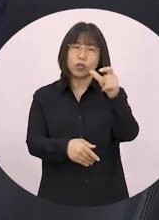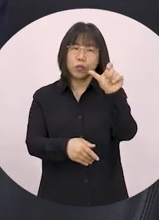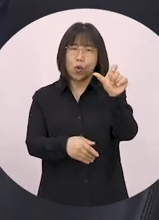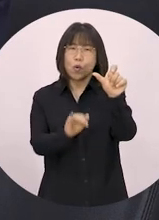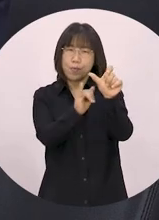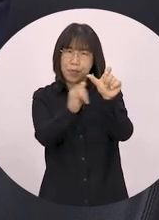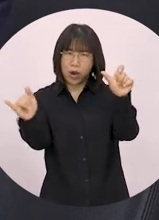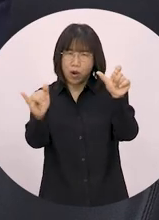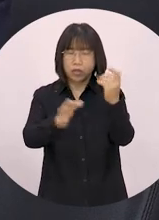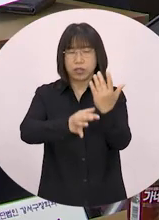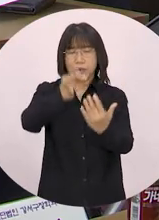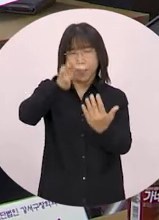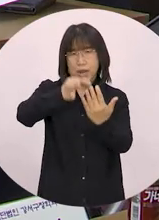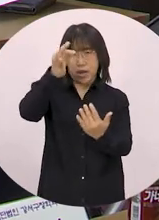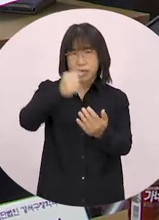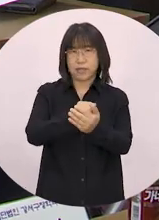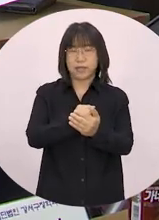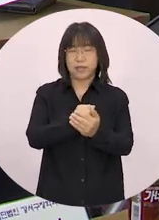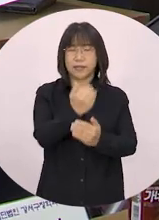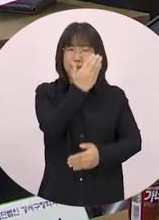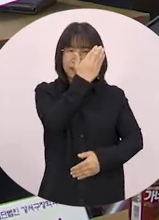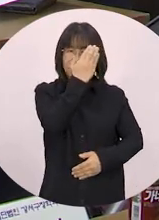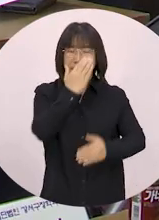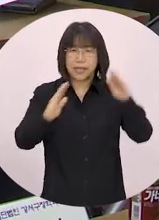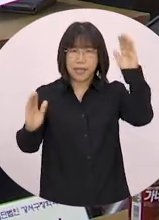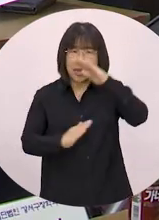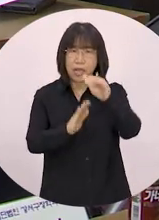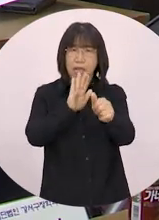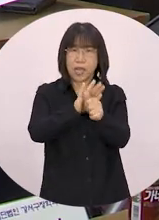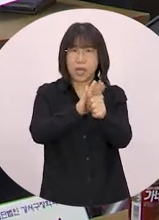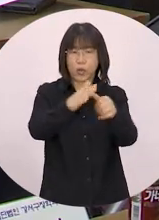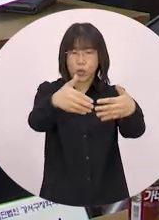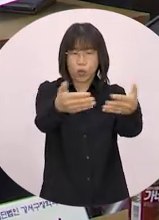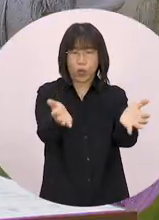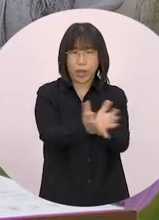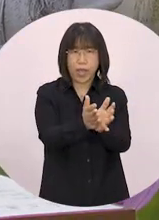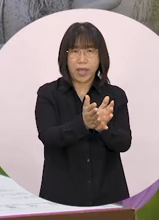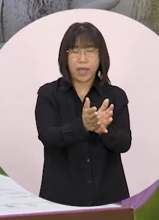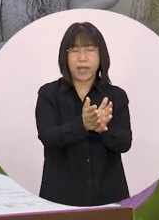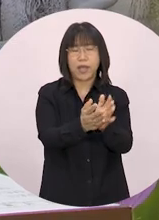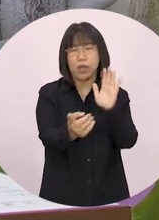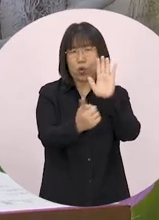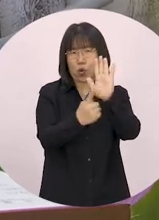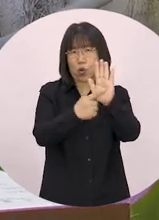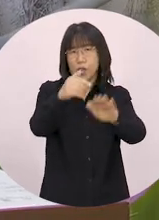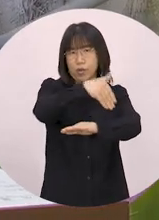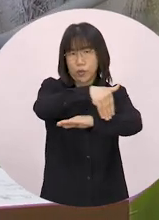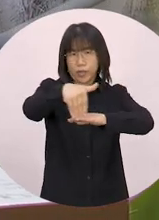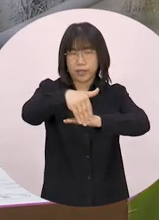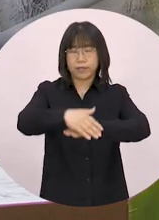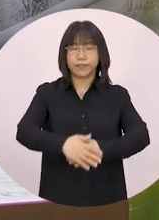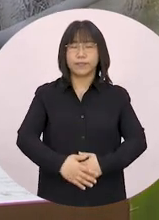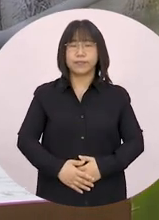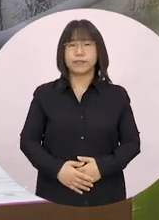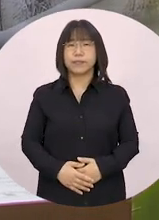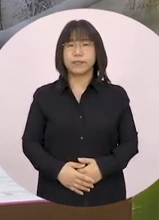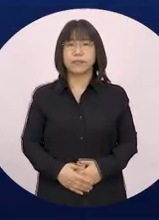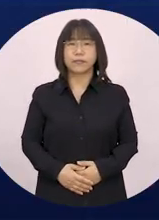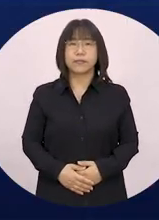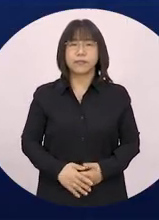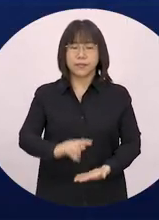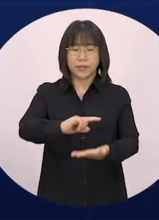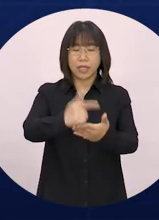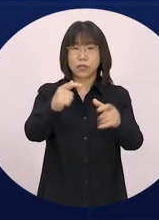중 장학생 65명을 최종 선발해 장학회 홈페이지에 공지하고 개별 통보도 할 예정입니다.